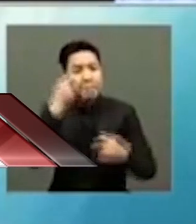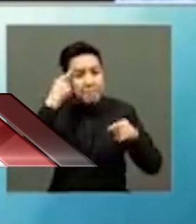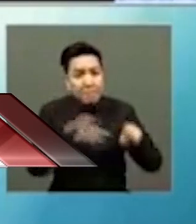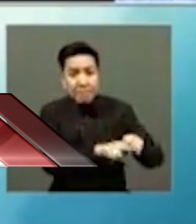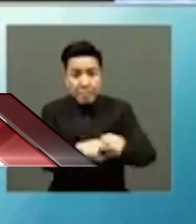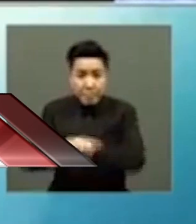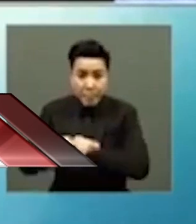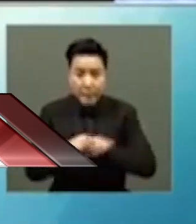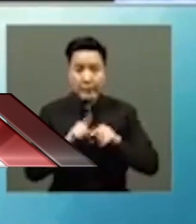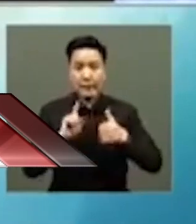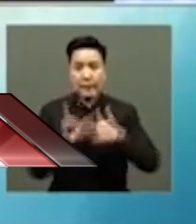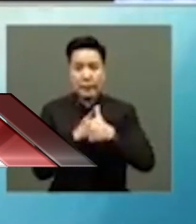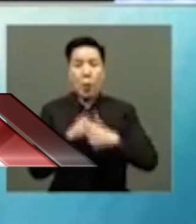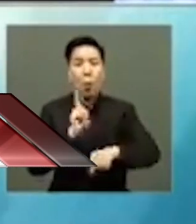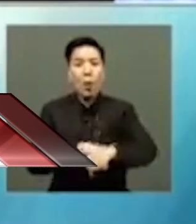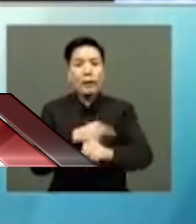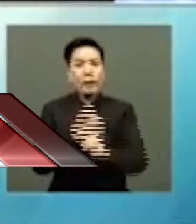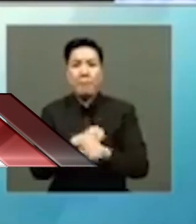แต่สิ่งที่สำคัญที่สรุปในที่ประชุมก็คือที่เห็นตรงกันคือ1